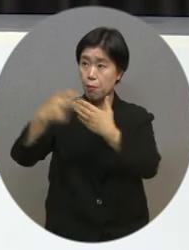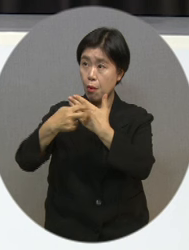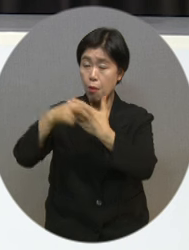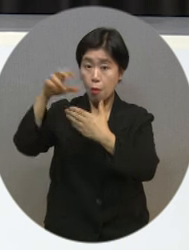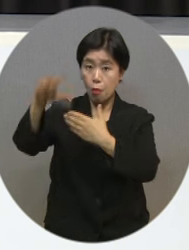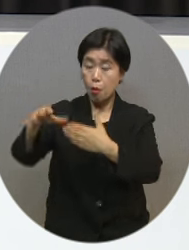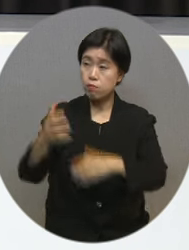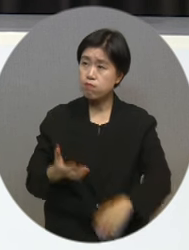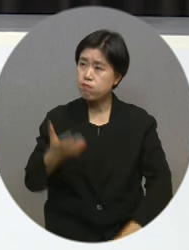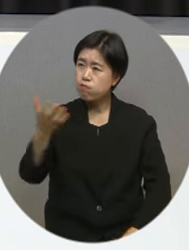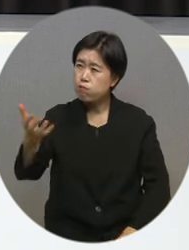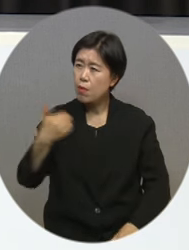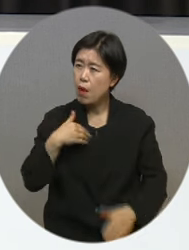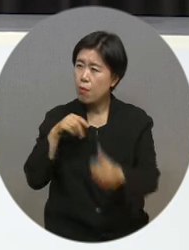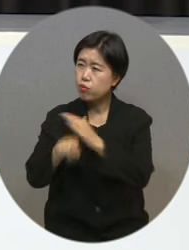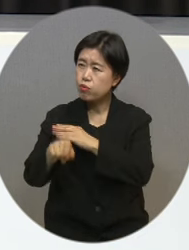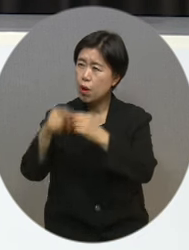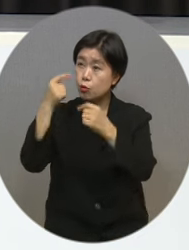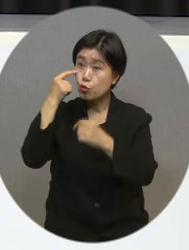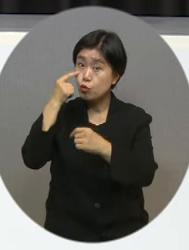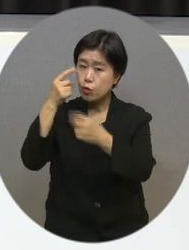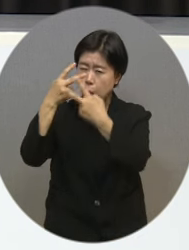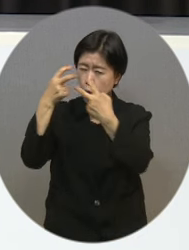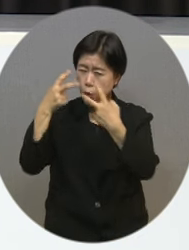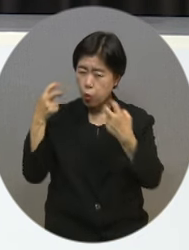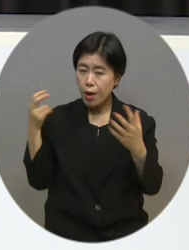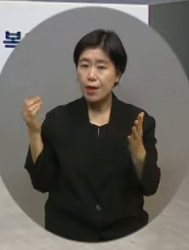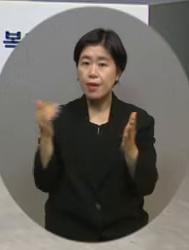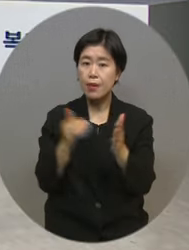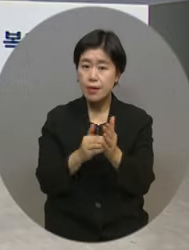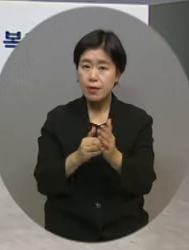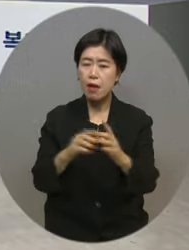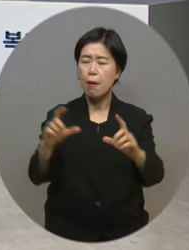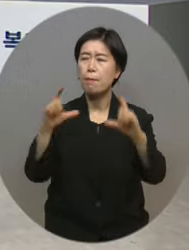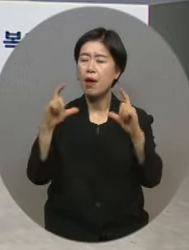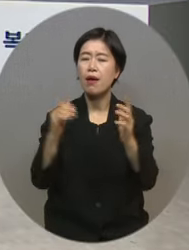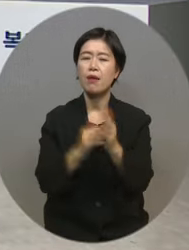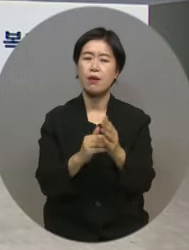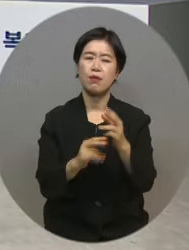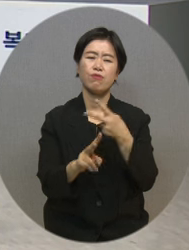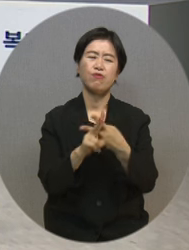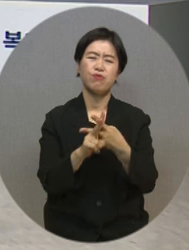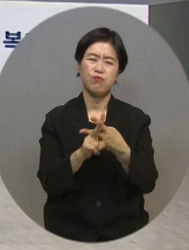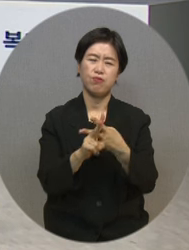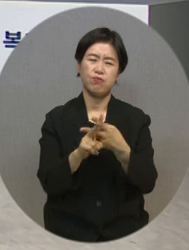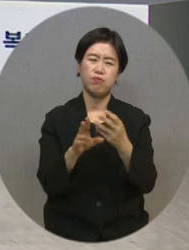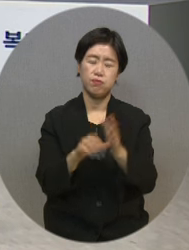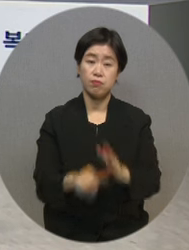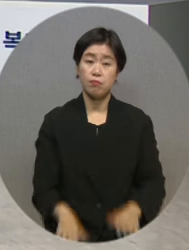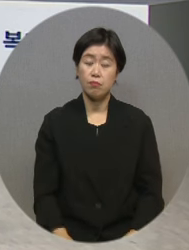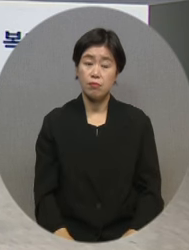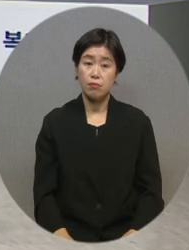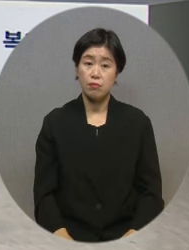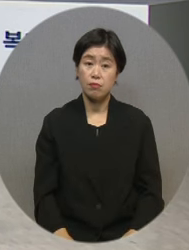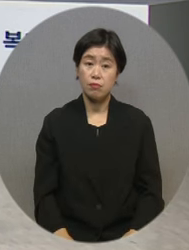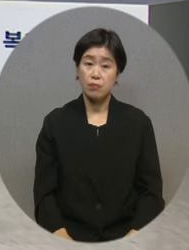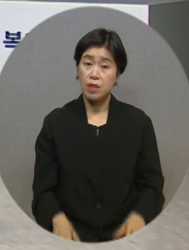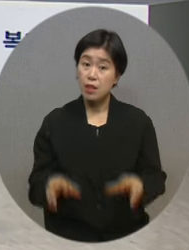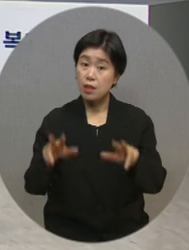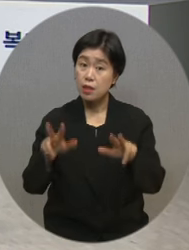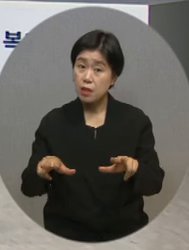검사를 하고 진단을 받은 것이 중학교 2학년 때입니다. 그게 지금 같으면은 고칠 수 있을까요? 지금